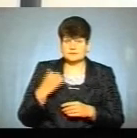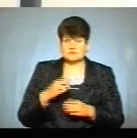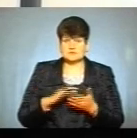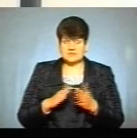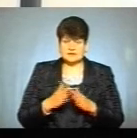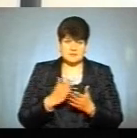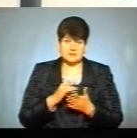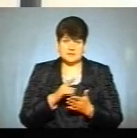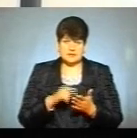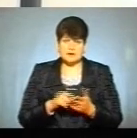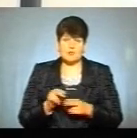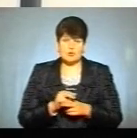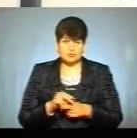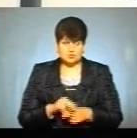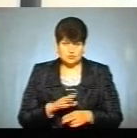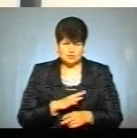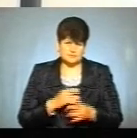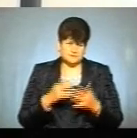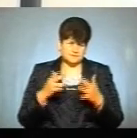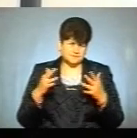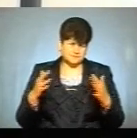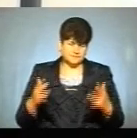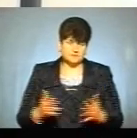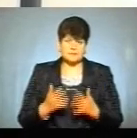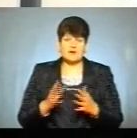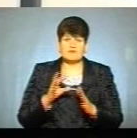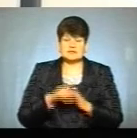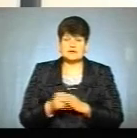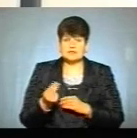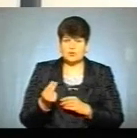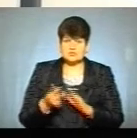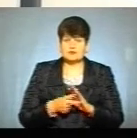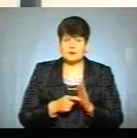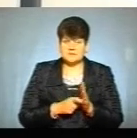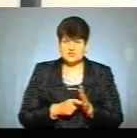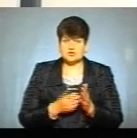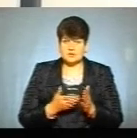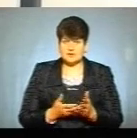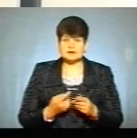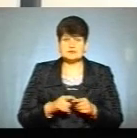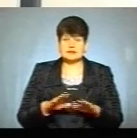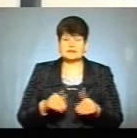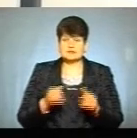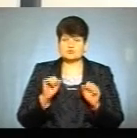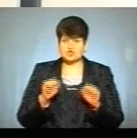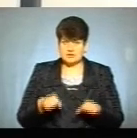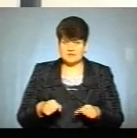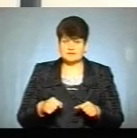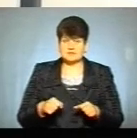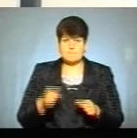навіть питання було по ремонту, там і так далі, вкладання коштів в саме приміщення. Тобто це дасть можливість тоді